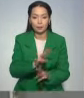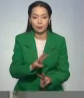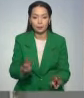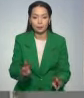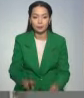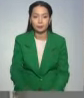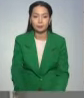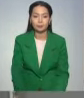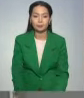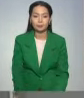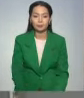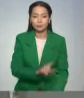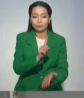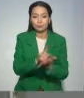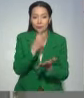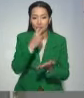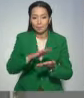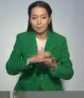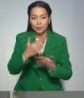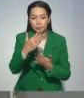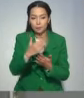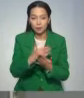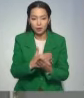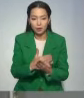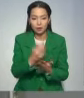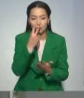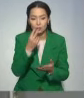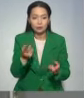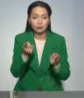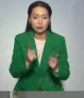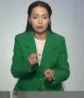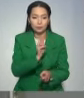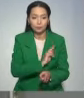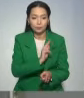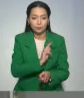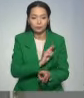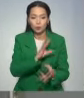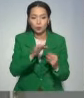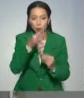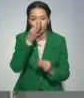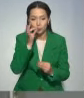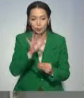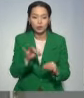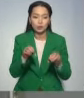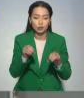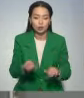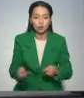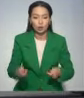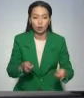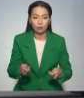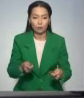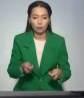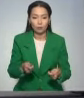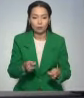не должны смотреть на паспортные данные оценивать реальную работу накопленный опыт и решительность руководителя